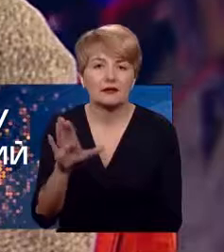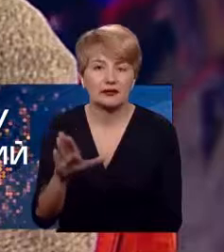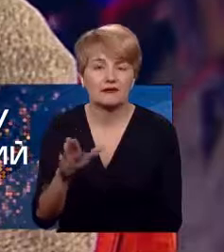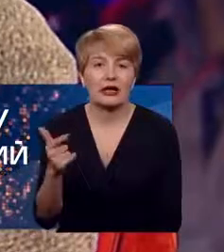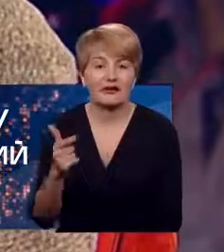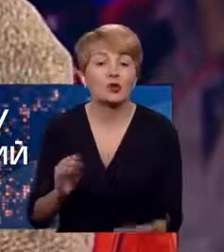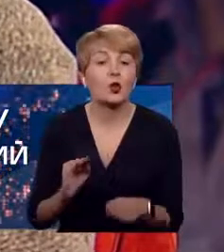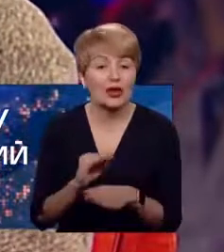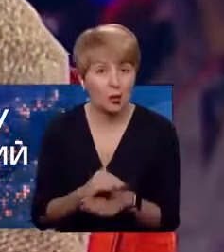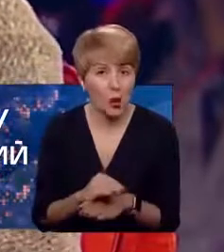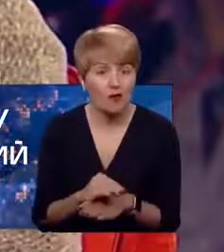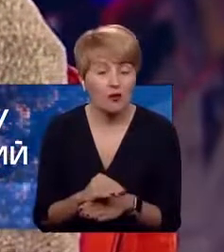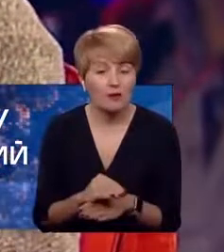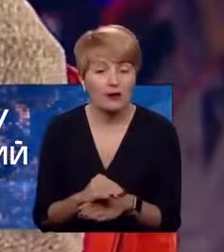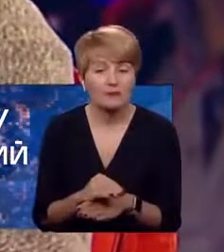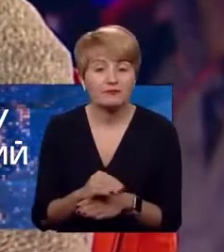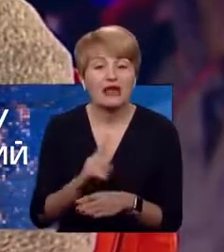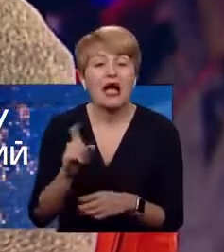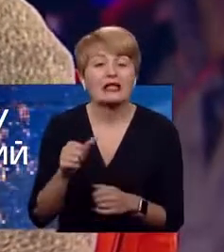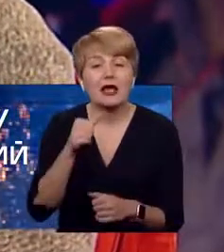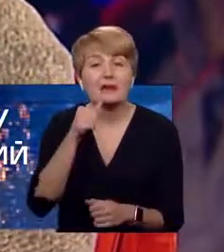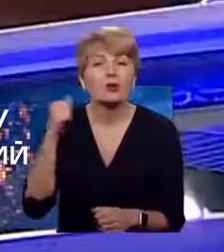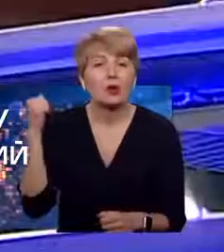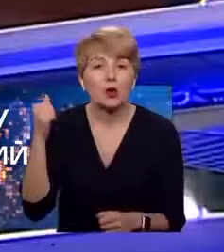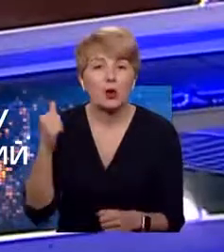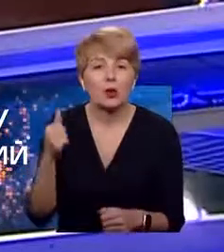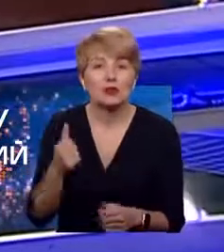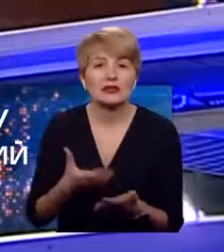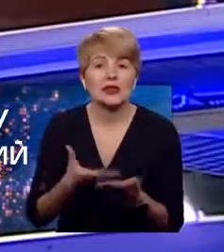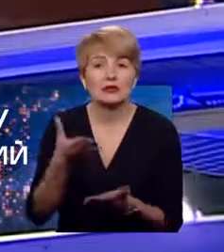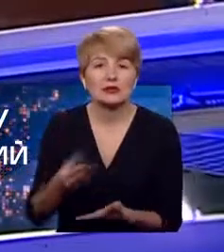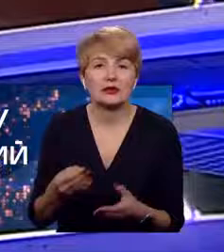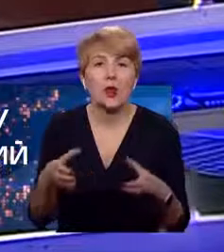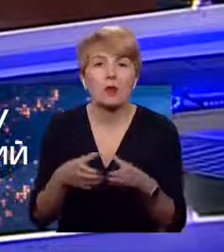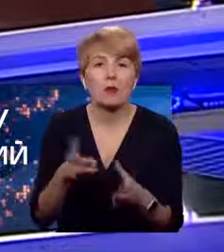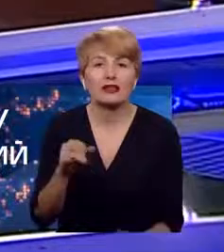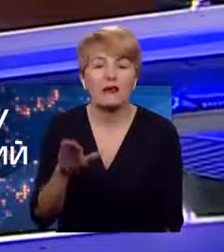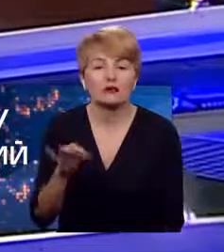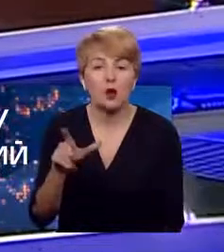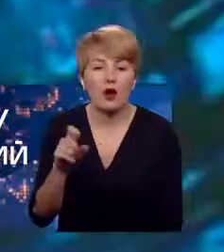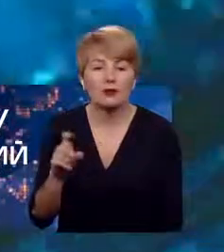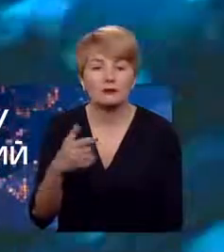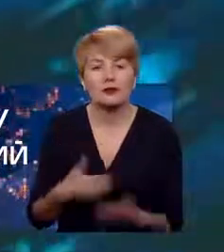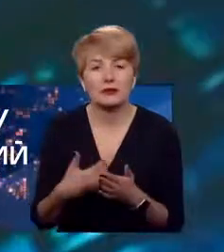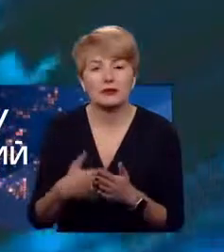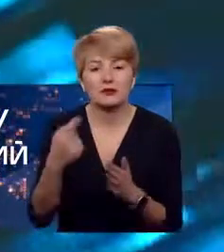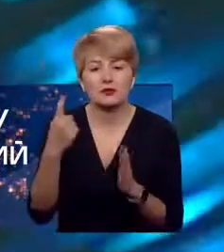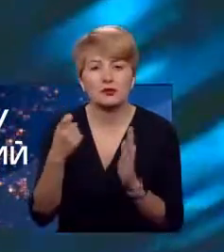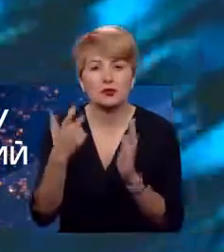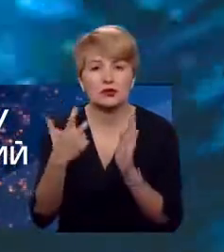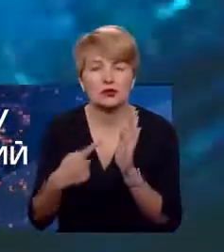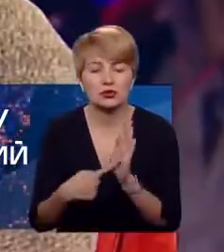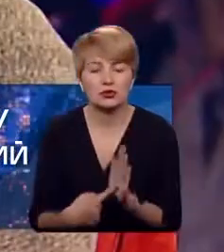додатково? Додатково. За минулий рік скільки заплатили в цілому група «Нафтогаз»? Приблизно 136. Це ж вони візьмуть до людей.